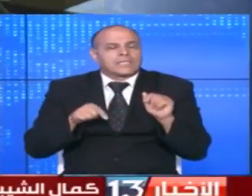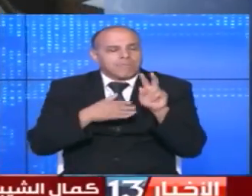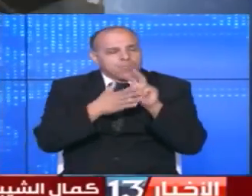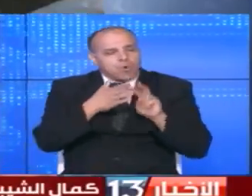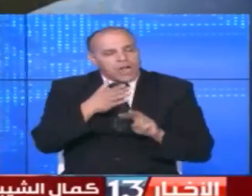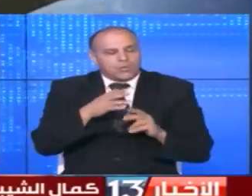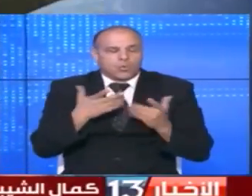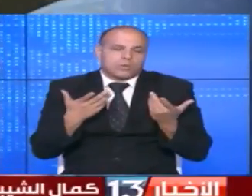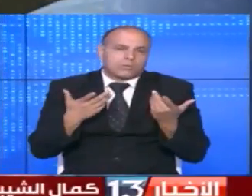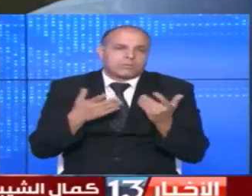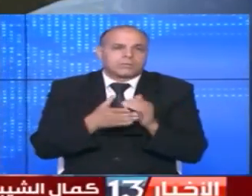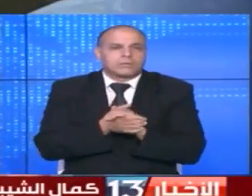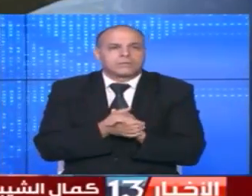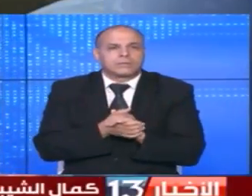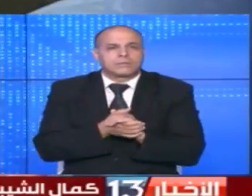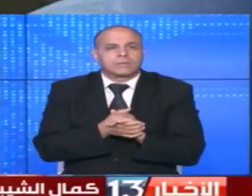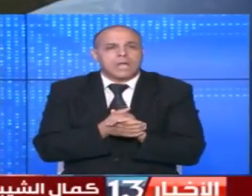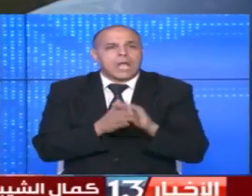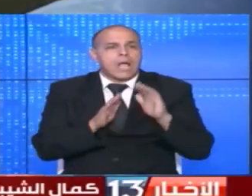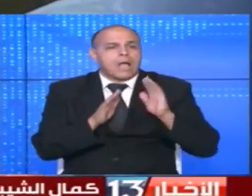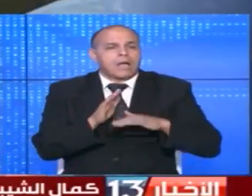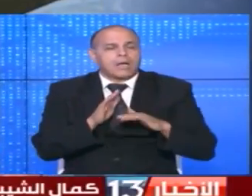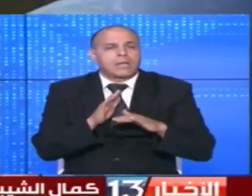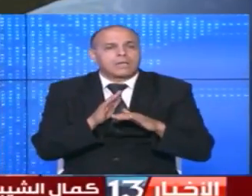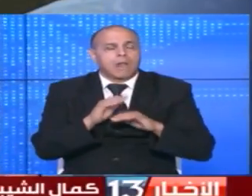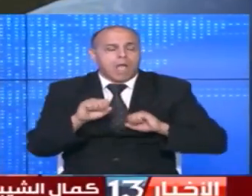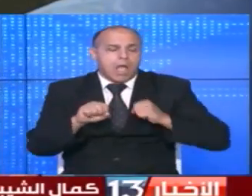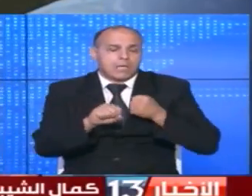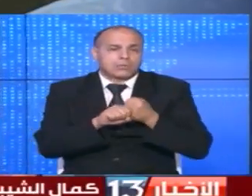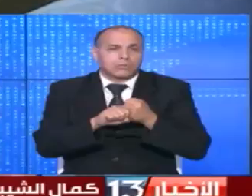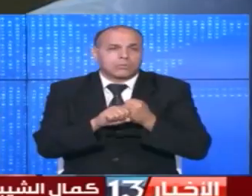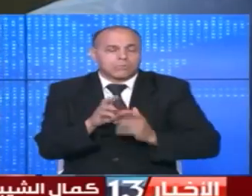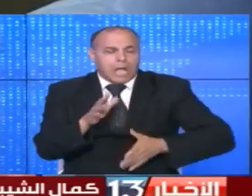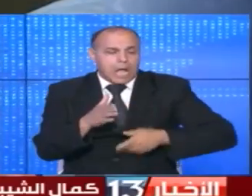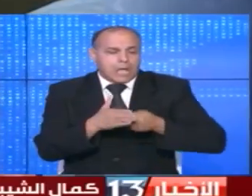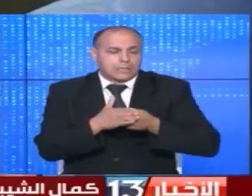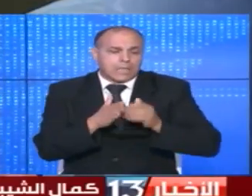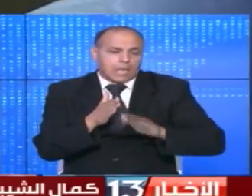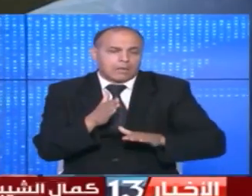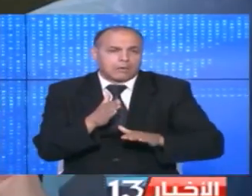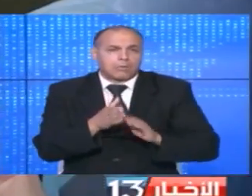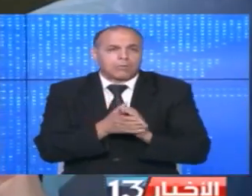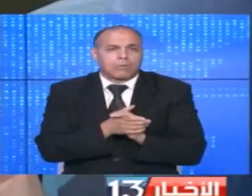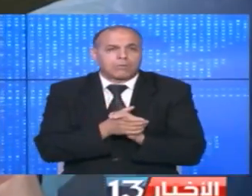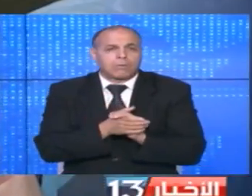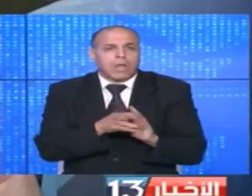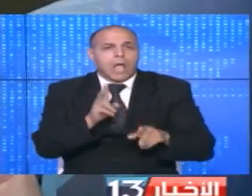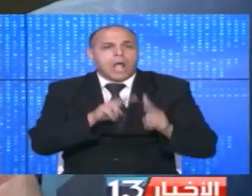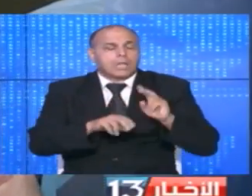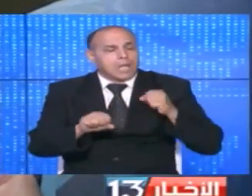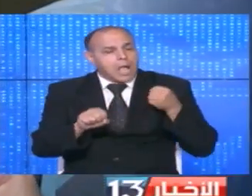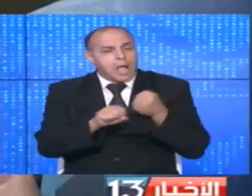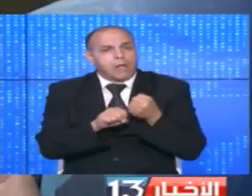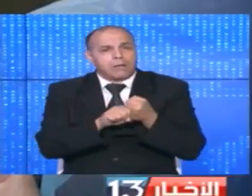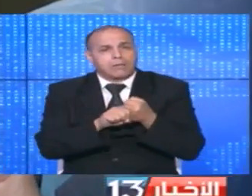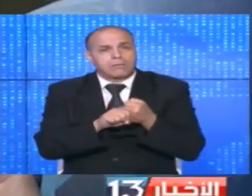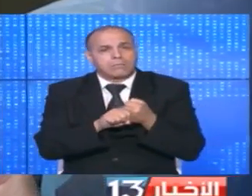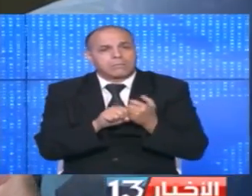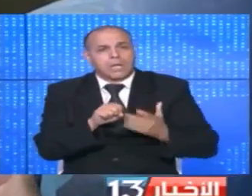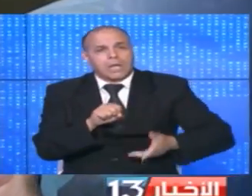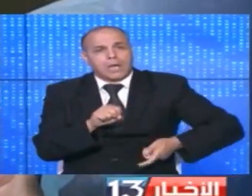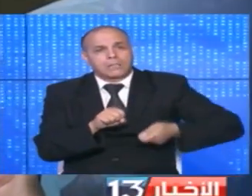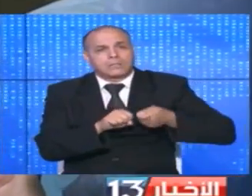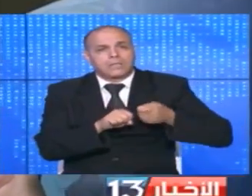كليه الاقل حاولت واللي عنده اكثر حوادث يجوا